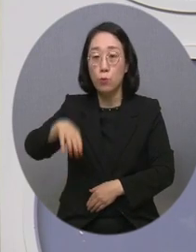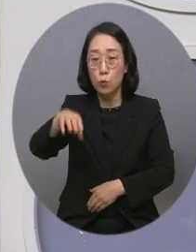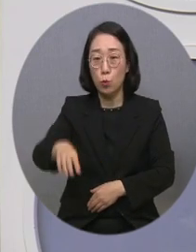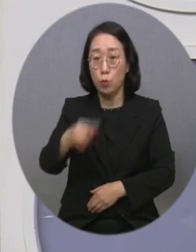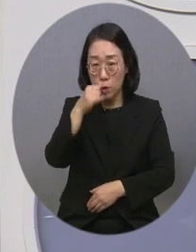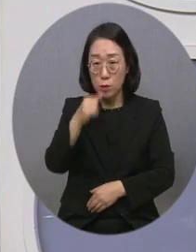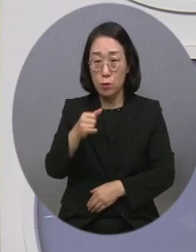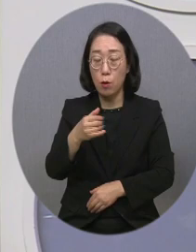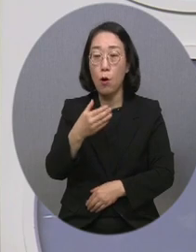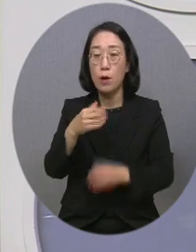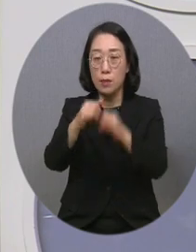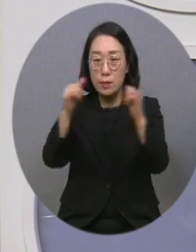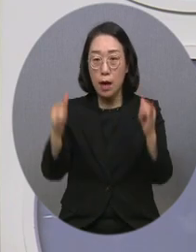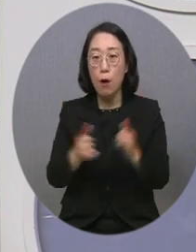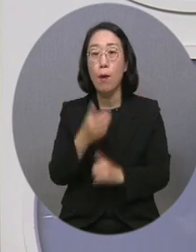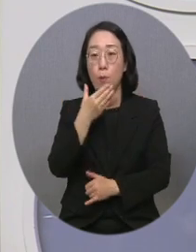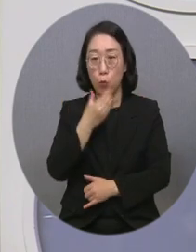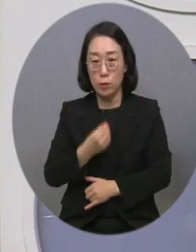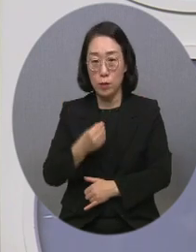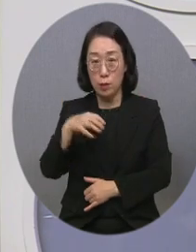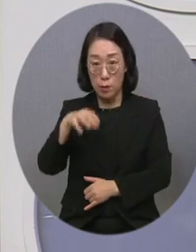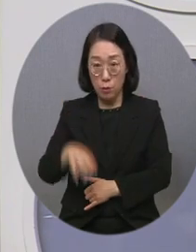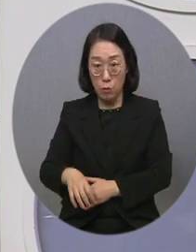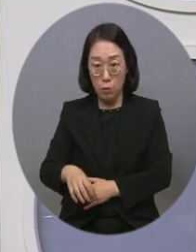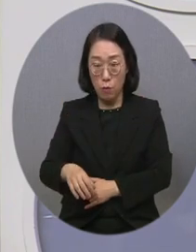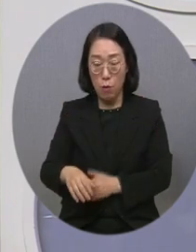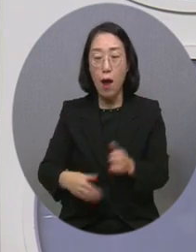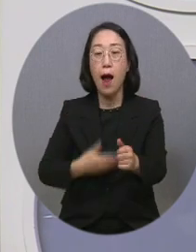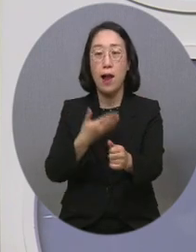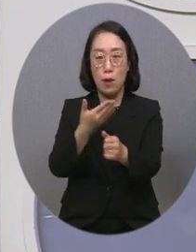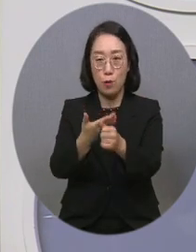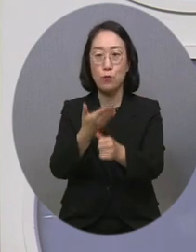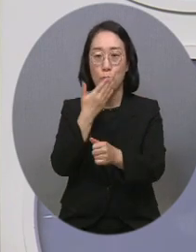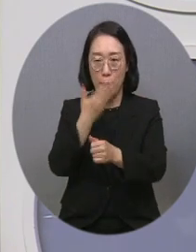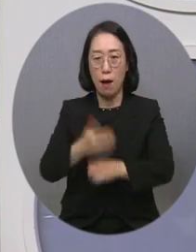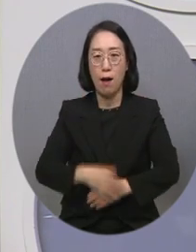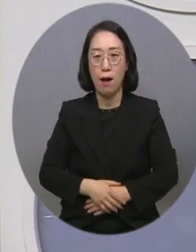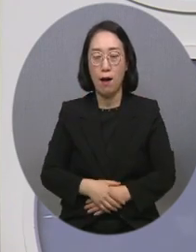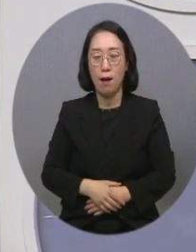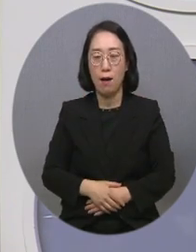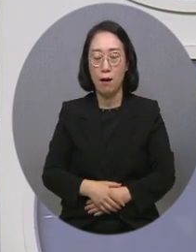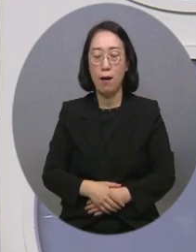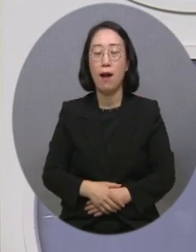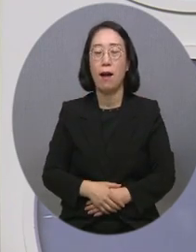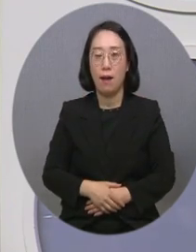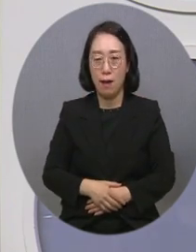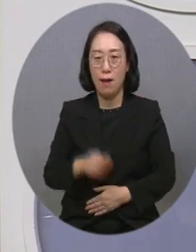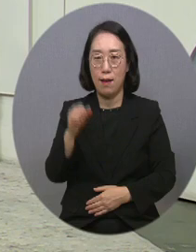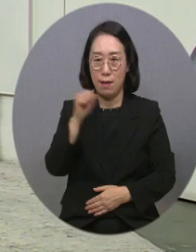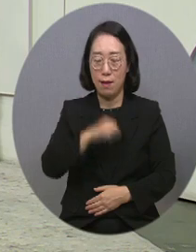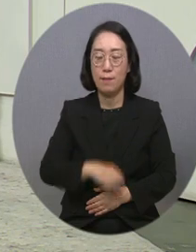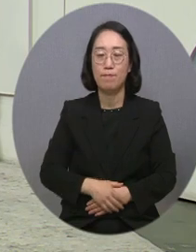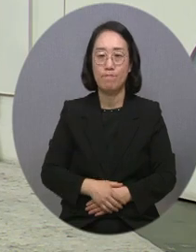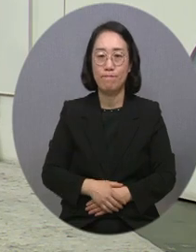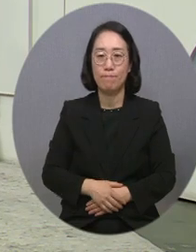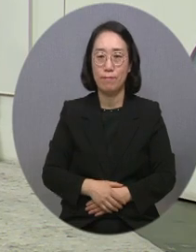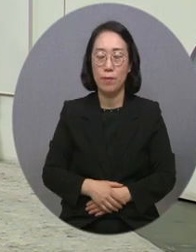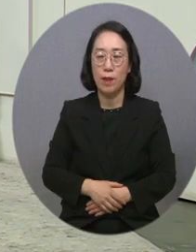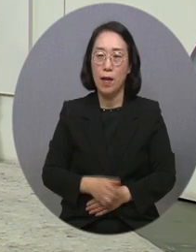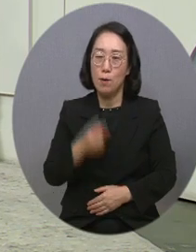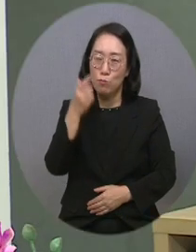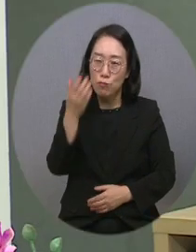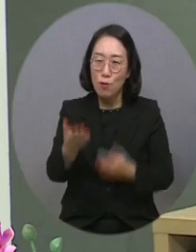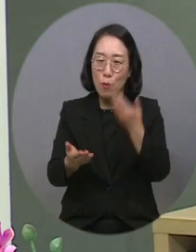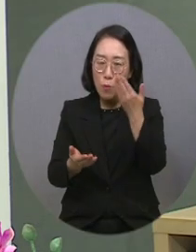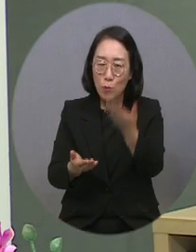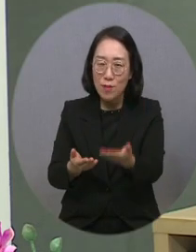동사무소 사회복지과에서도 같이 이렇게 안내를 잘 해줄 수 있는 시스템으로 되어 있습니다. 그러니까 제가 이런 걸 자꾸